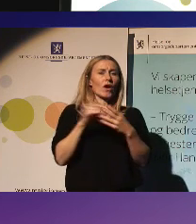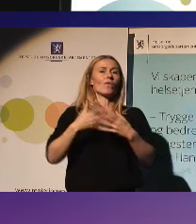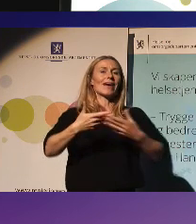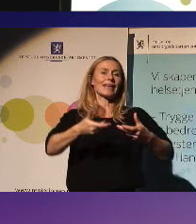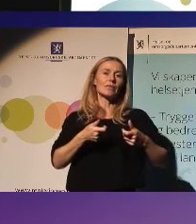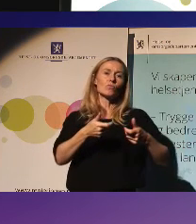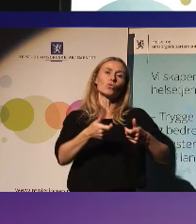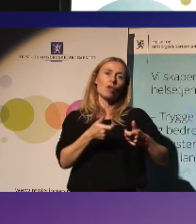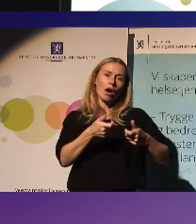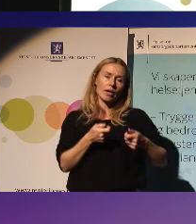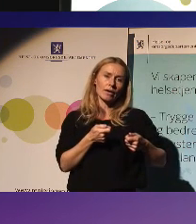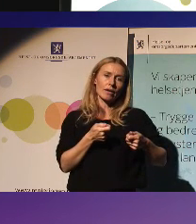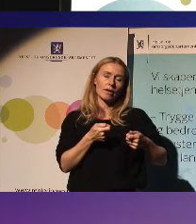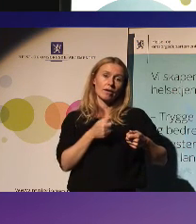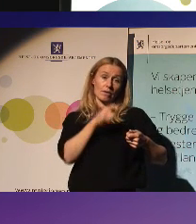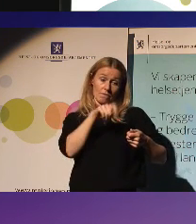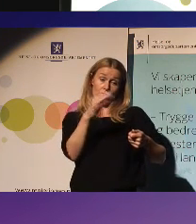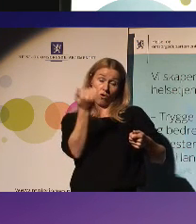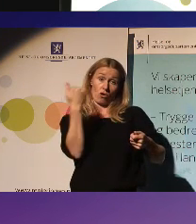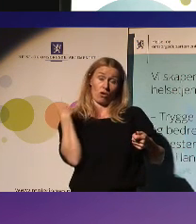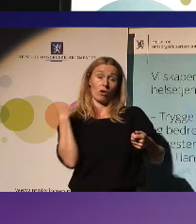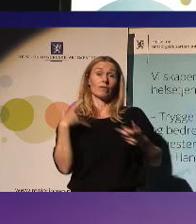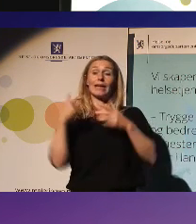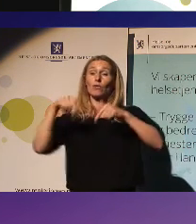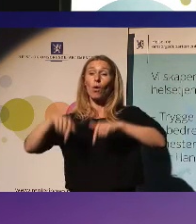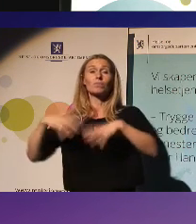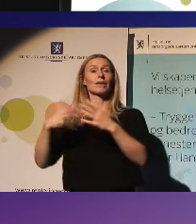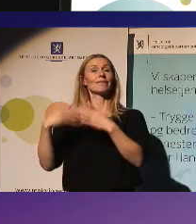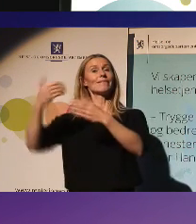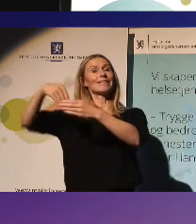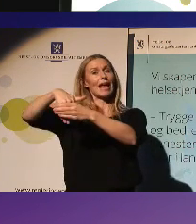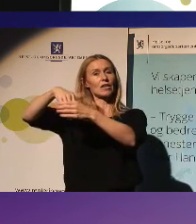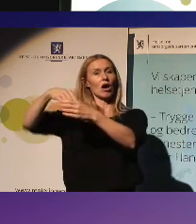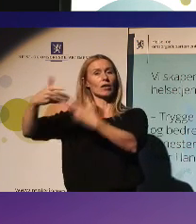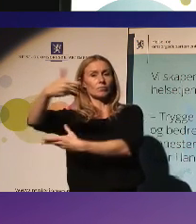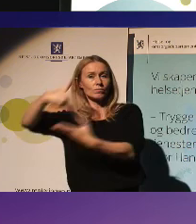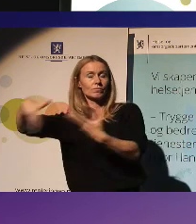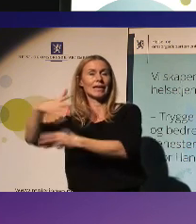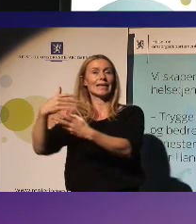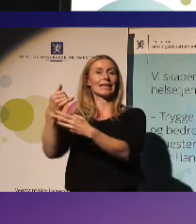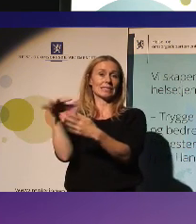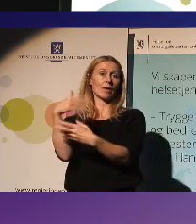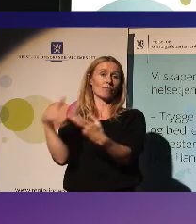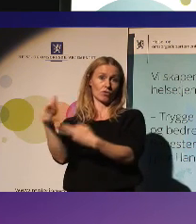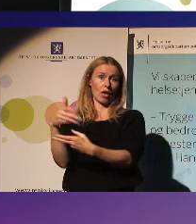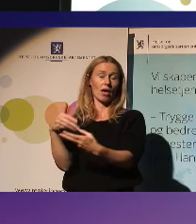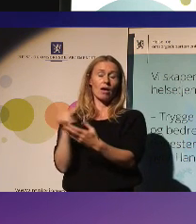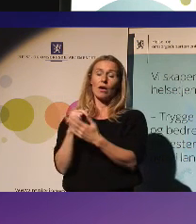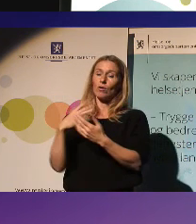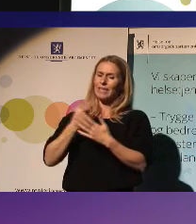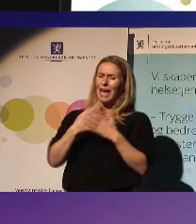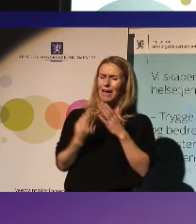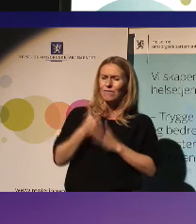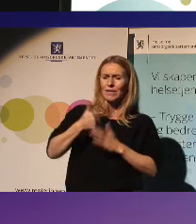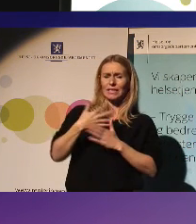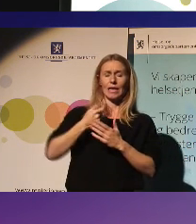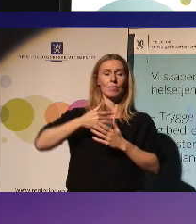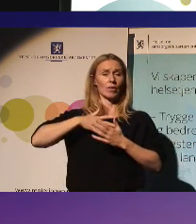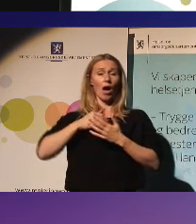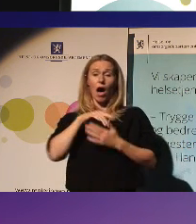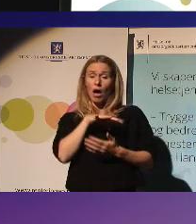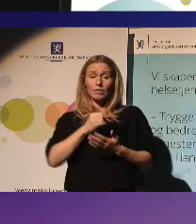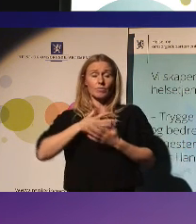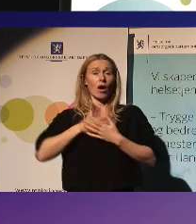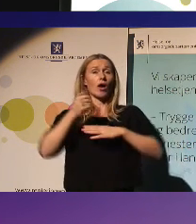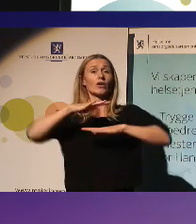en deltaker i samfunnet. Og der berører denne mannen noe helt essensielt. Vi har et grunnleggende behov alle for å